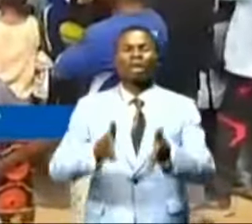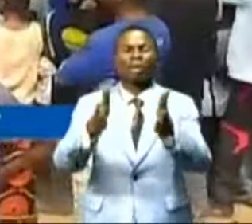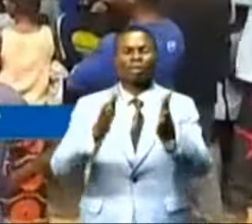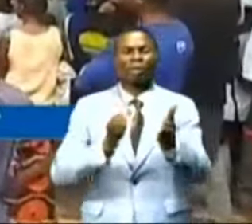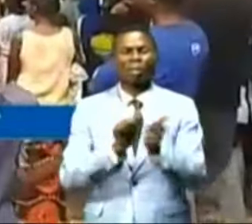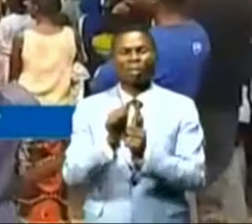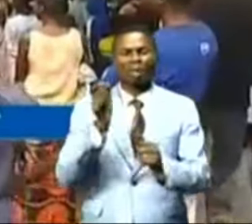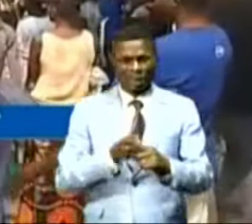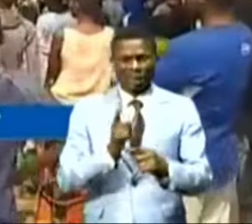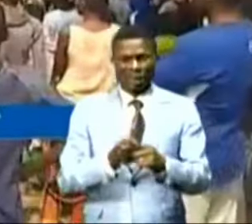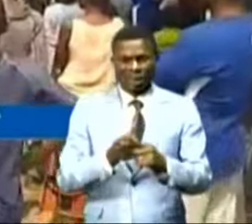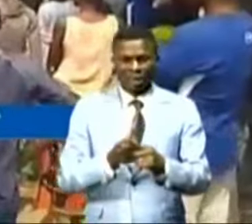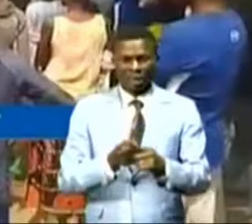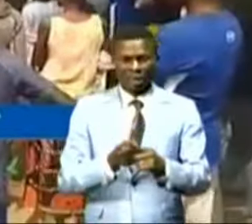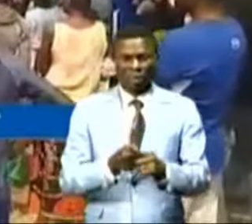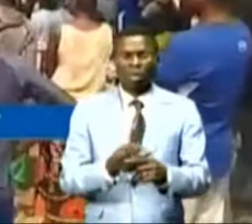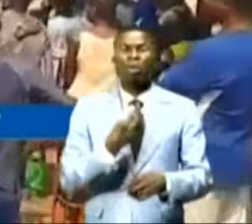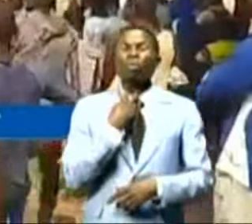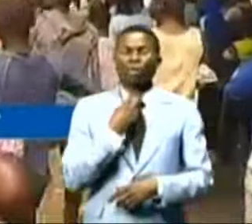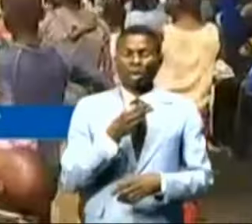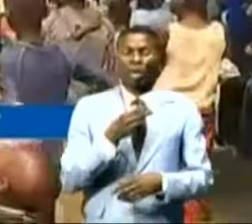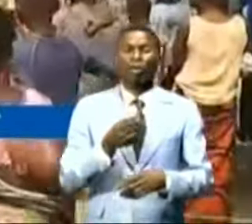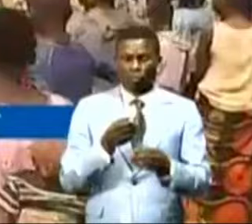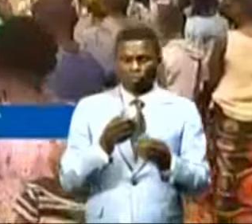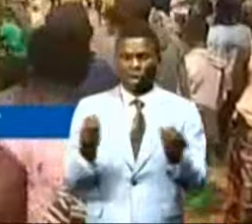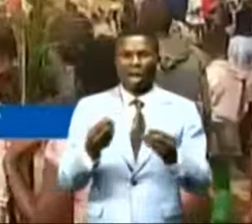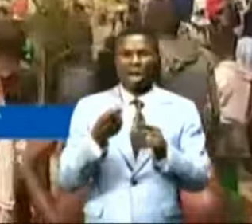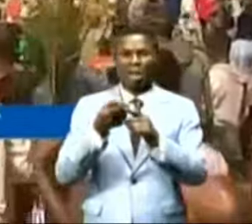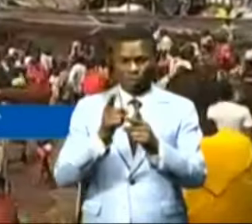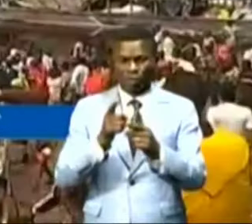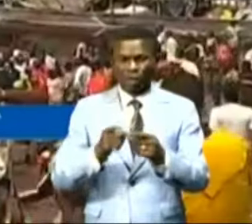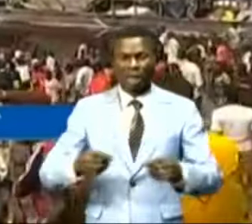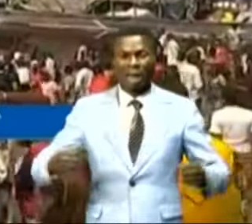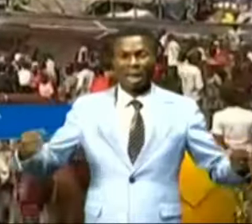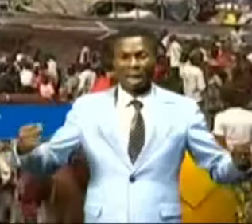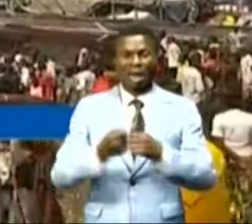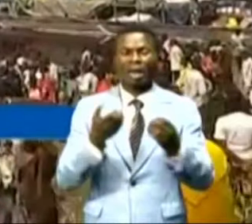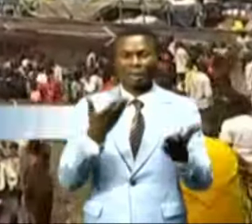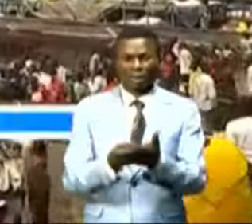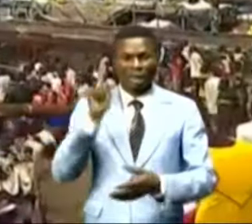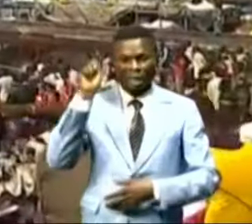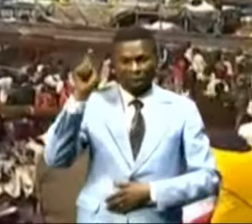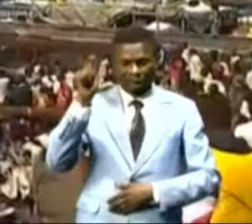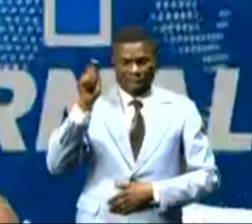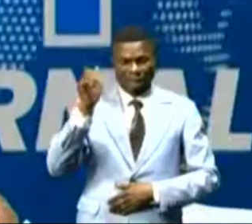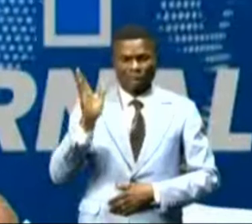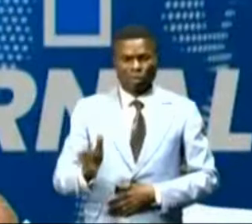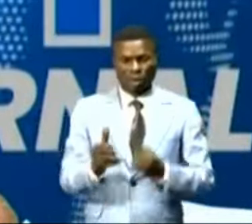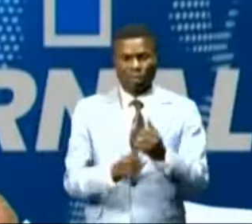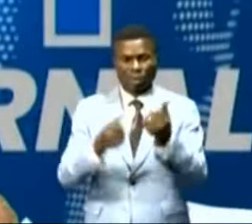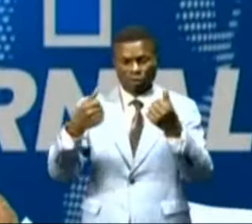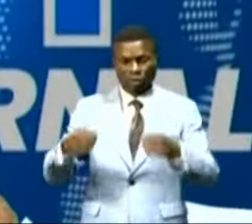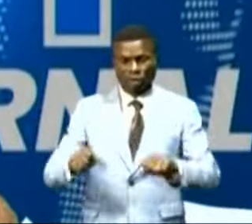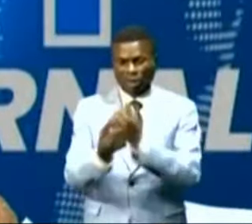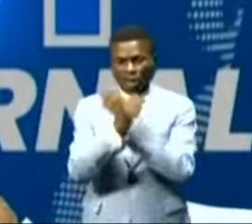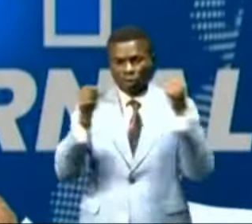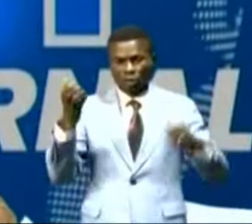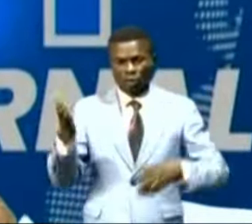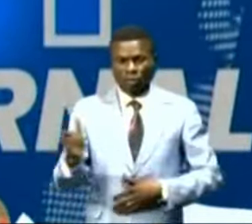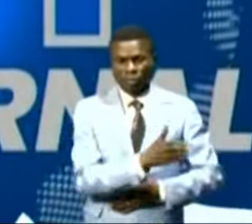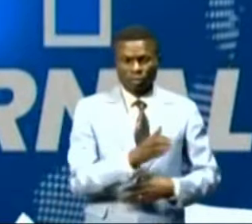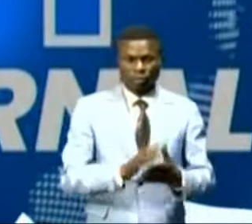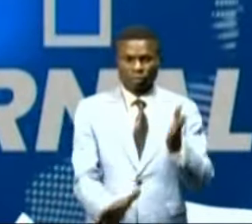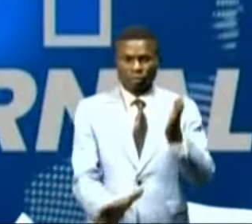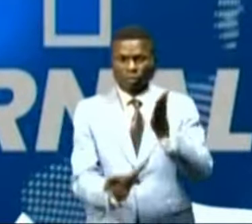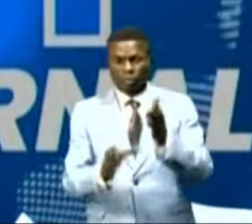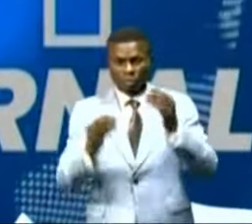Kasai serait à l'origine de ces drames, selon les témoignages des rescapés. Le